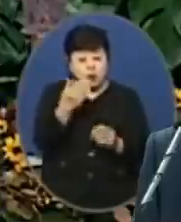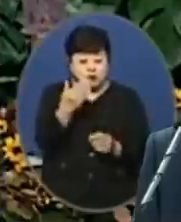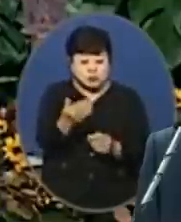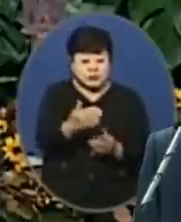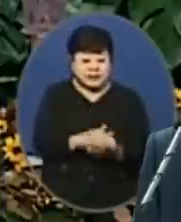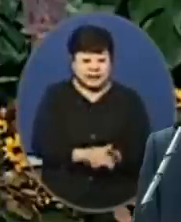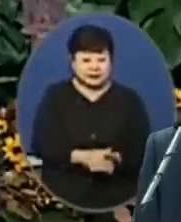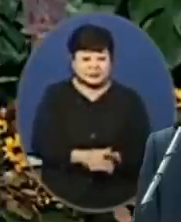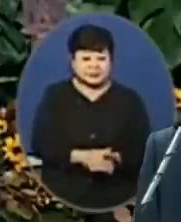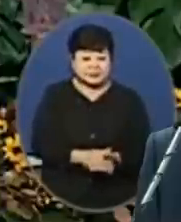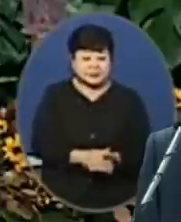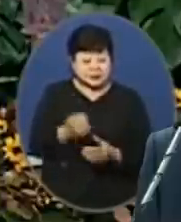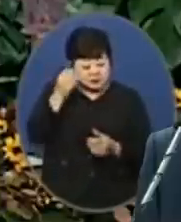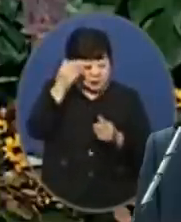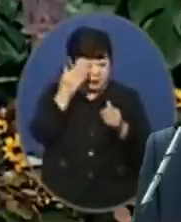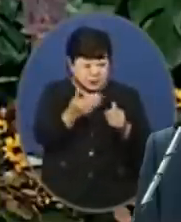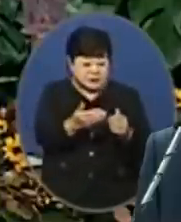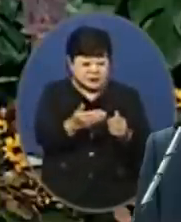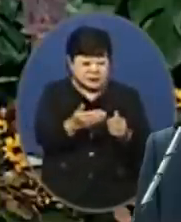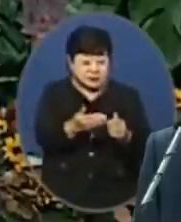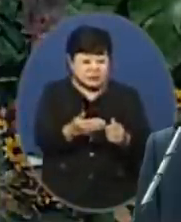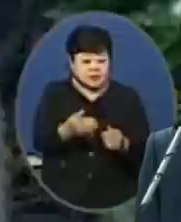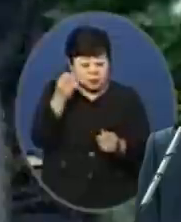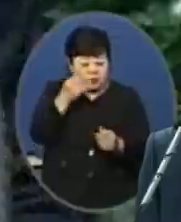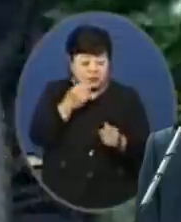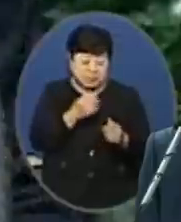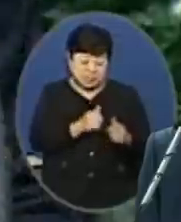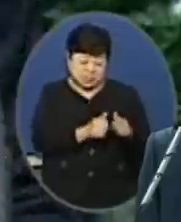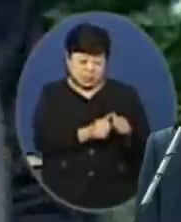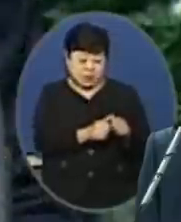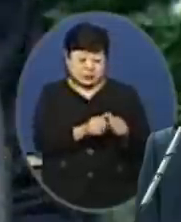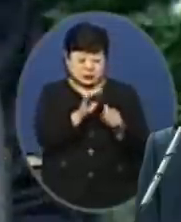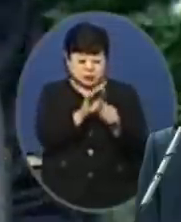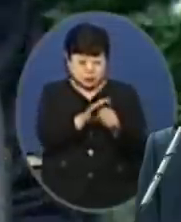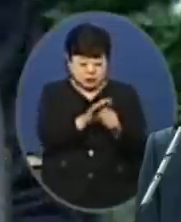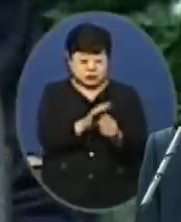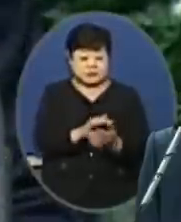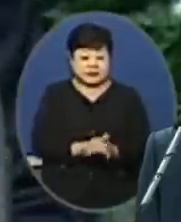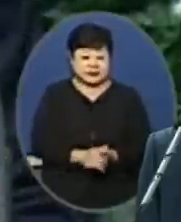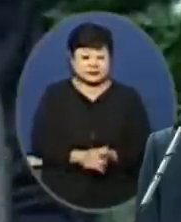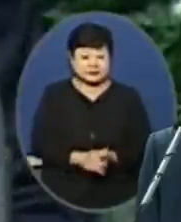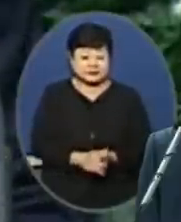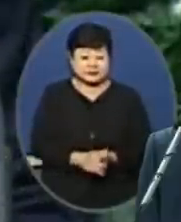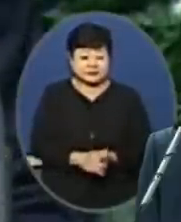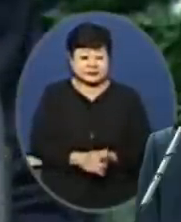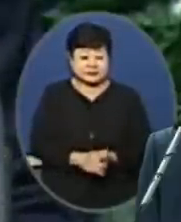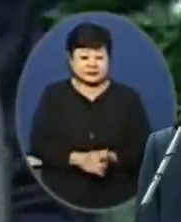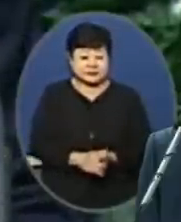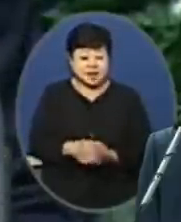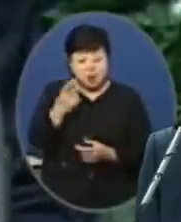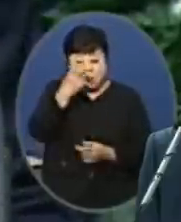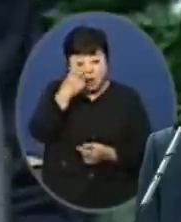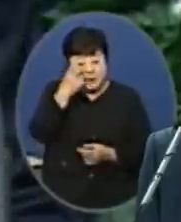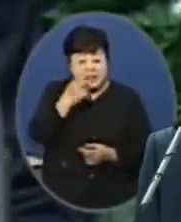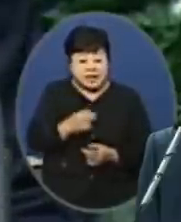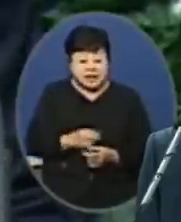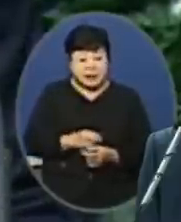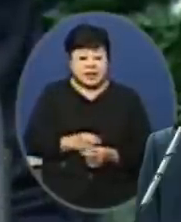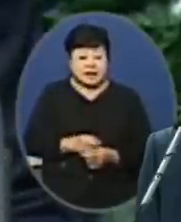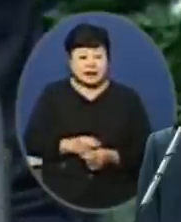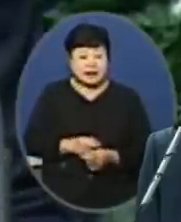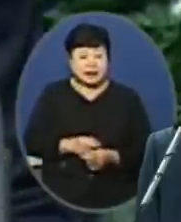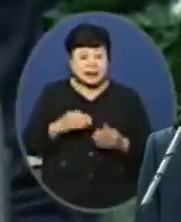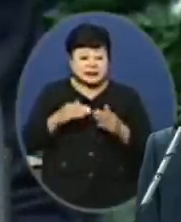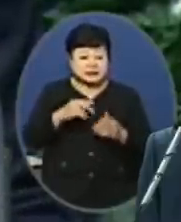것입니다. 성령은 보혜사가 되어서 여러분과 이 자리에 같이 계신 것입니다. 보혜사라는 것은 가정교사라는